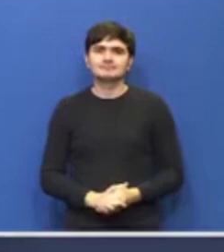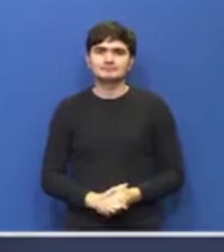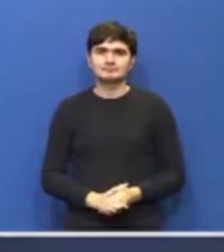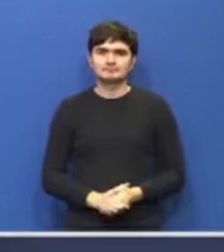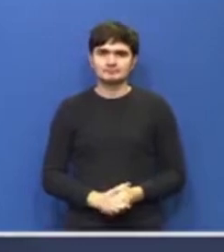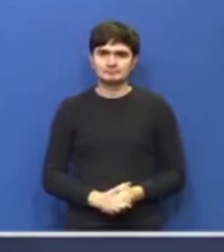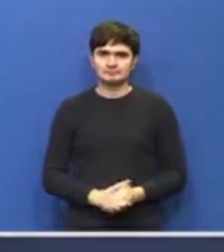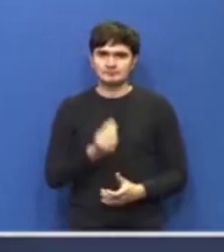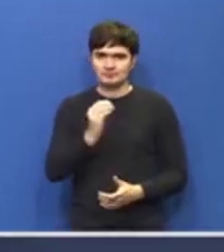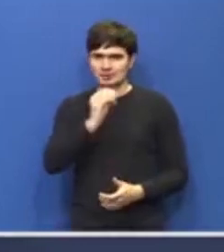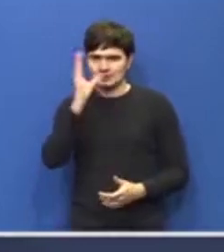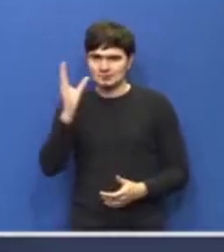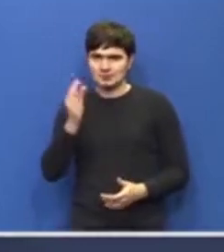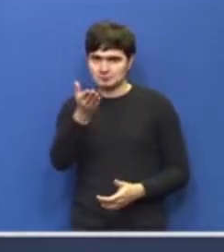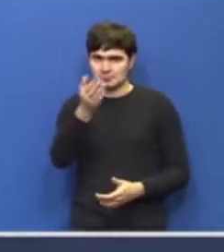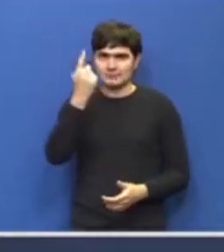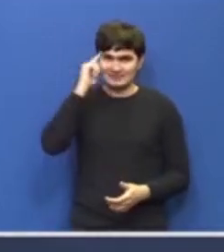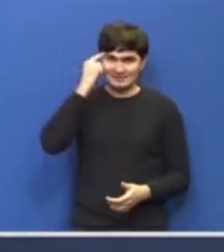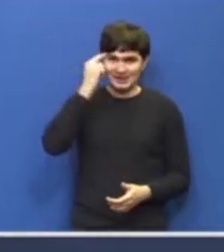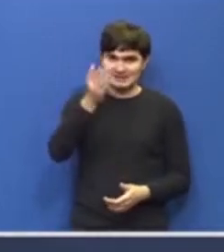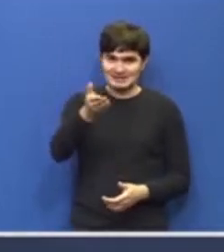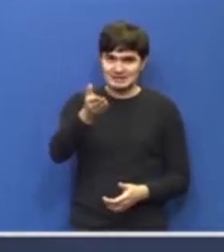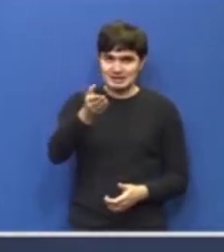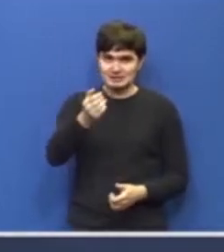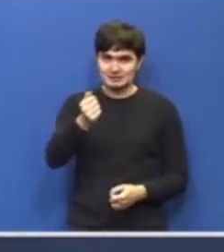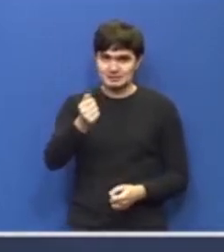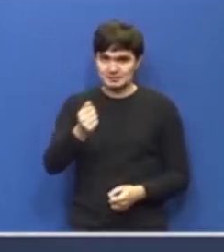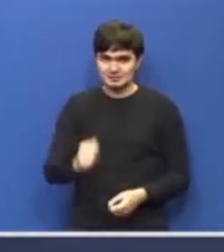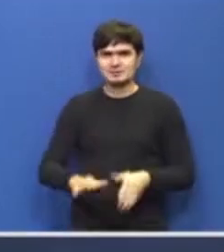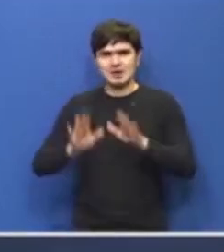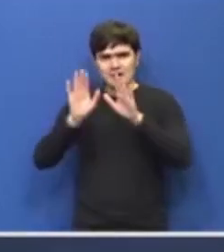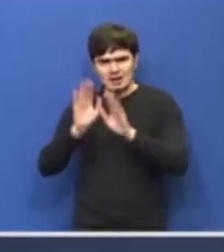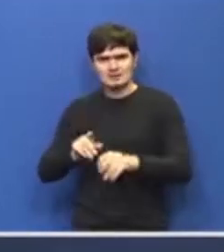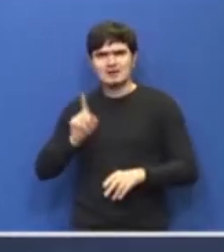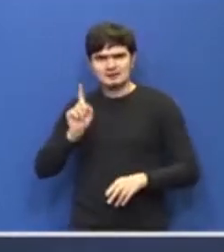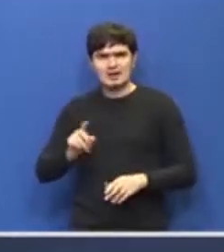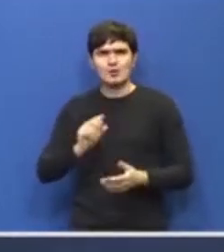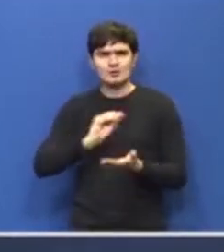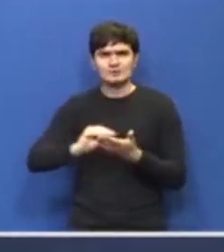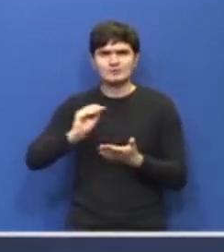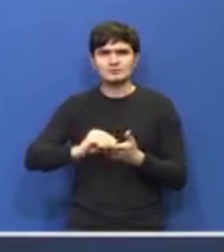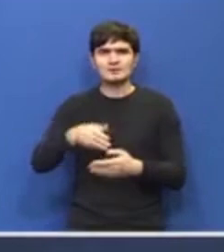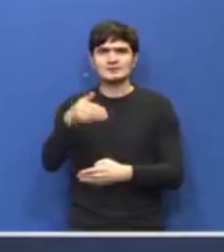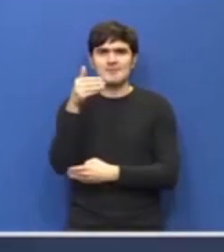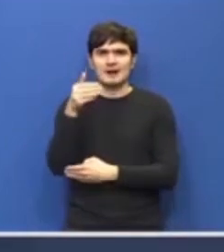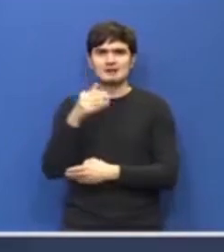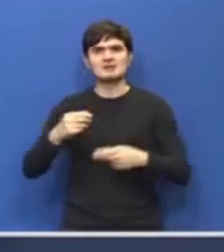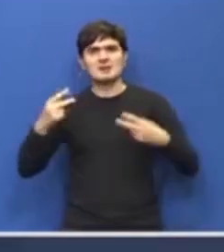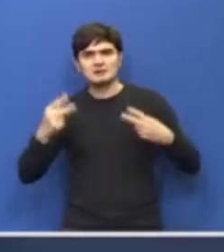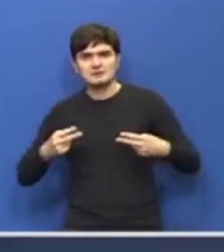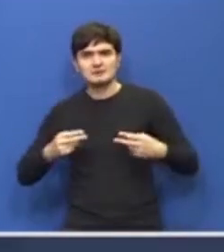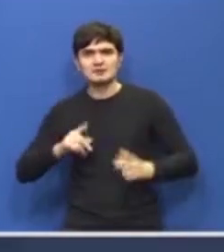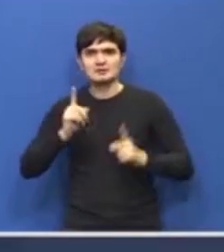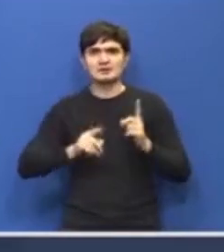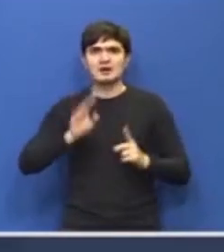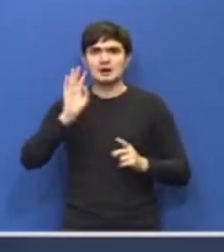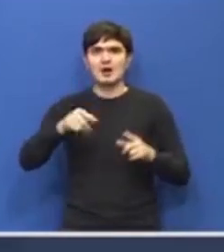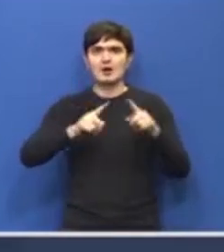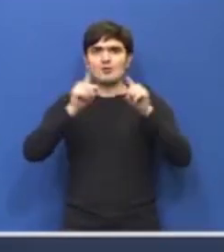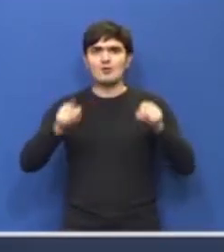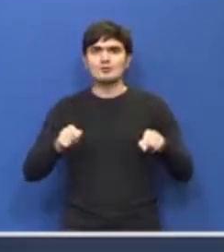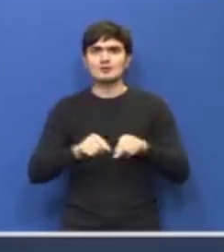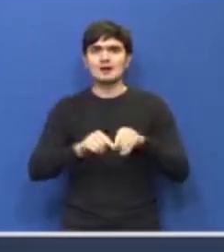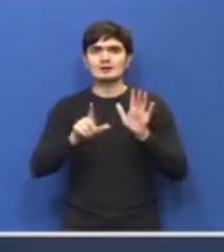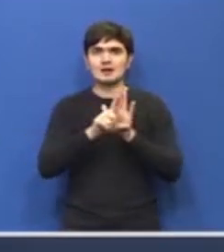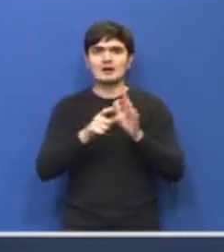Marina Cioacă, România TV. V-ați gândit totuși să lăsați acolo să funcționeze magazine civilizate, bineînțeles cu contracte legale și